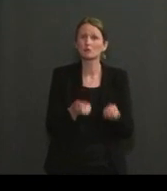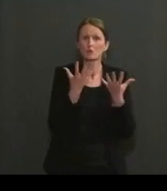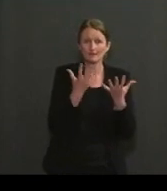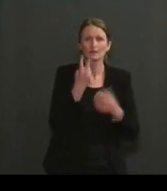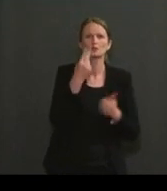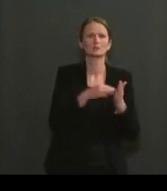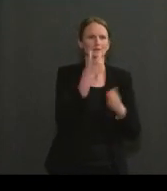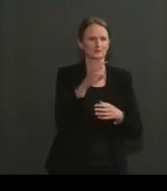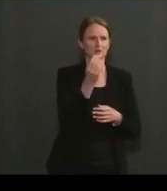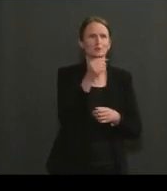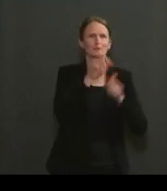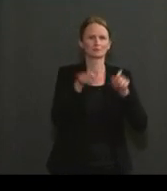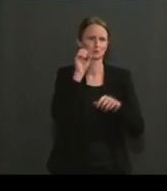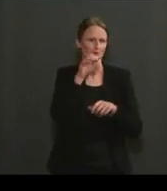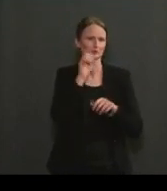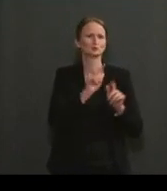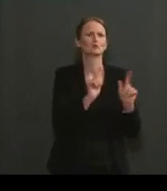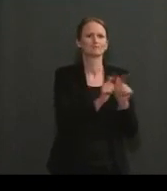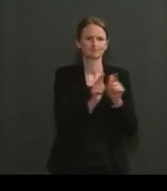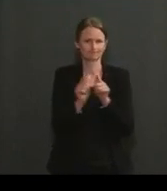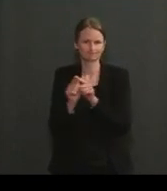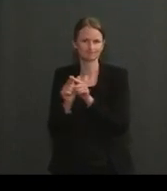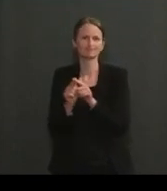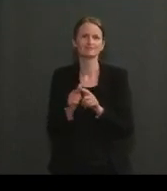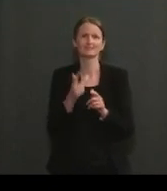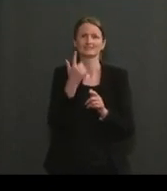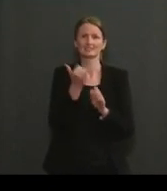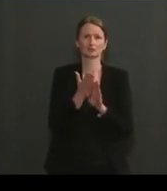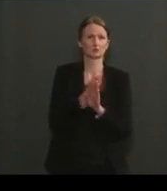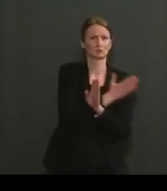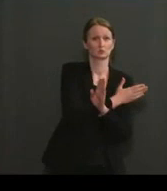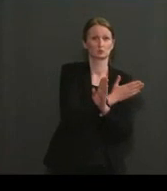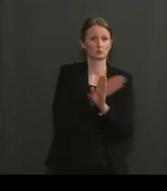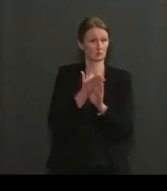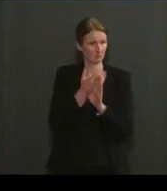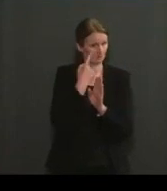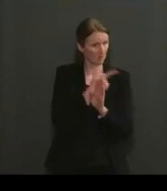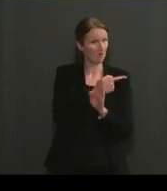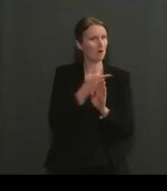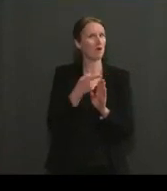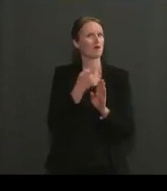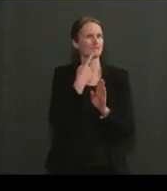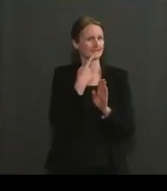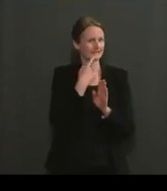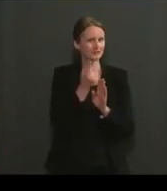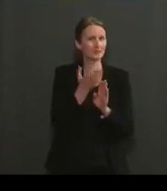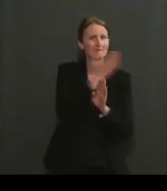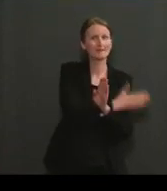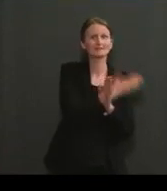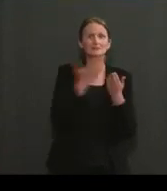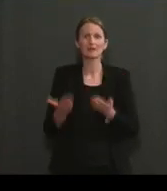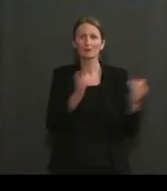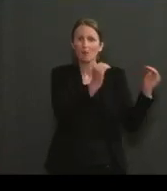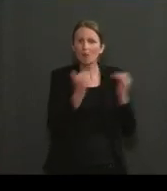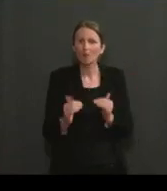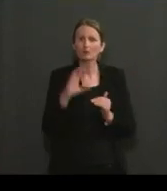par jour sur les 7 derniers jours. Il s'agit d'une diminution toujours conséquente de 37%, ce qui nous fait réduire de